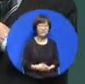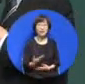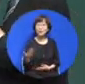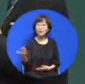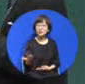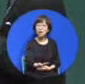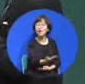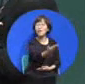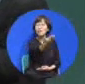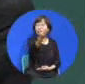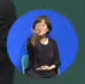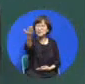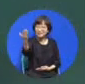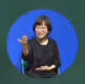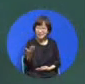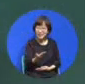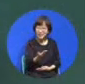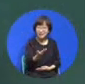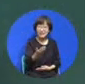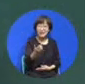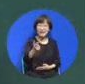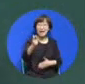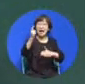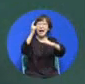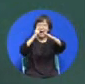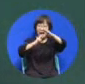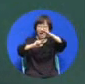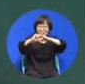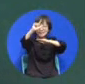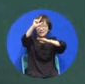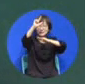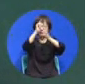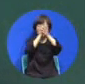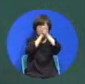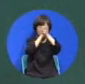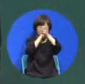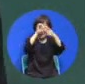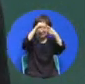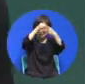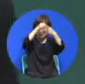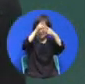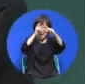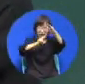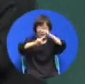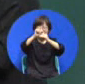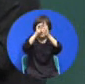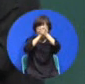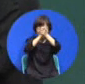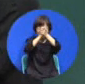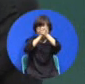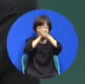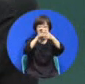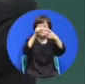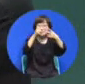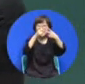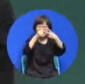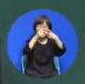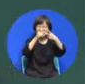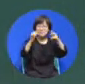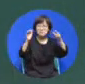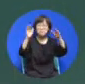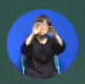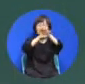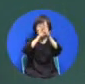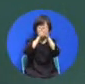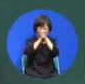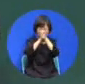can restore everything. 아침, 밤 시간입니다. For all of you believers, this is about the morning time and evening time.